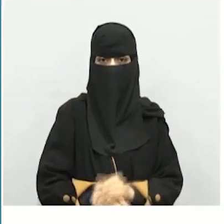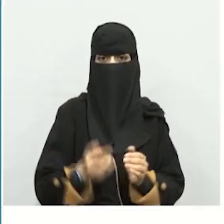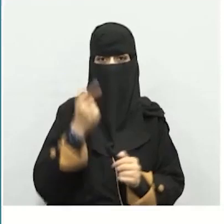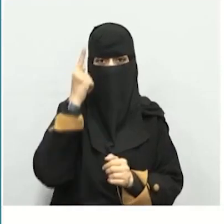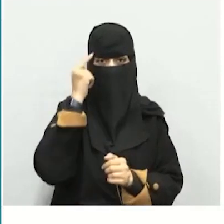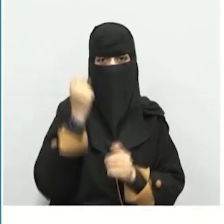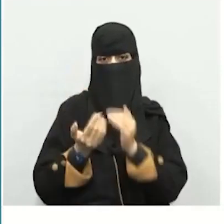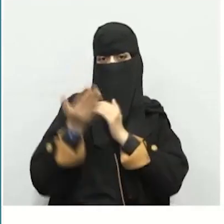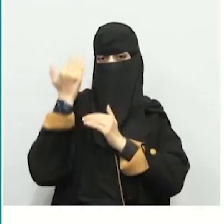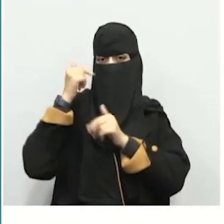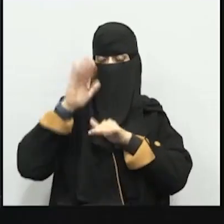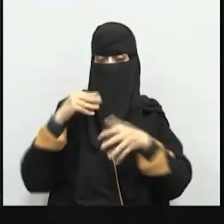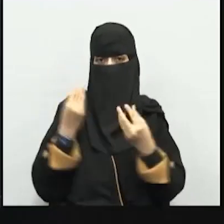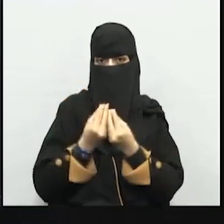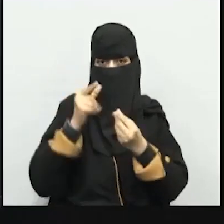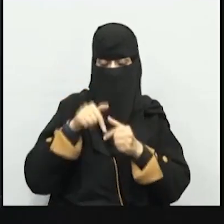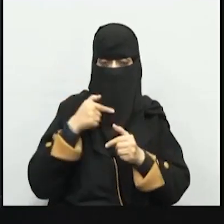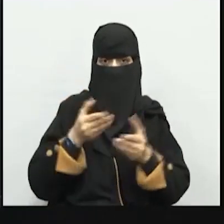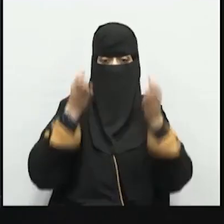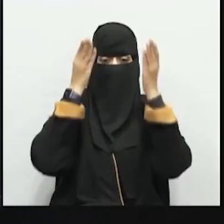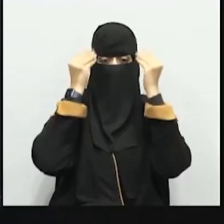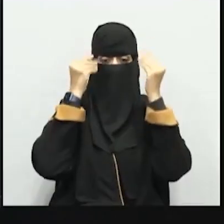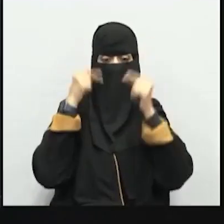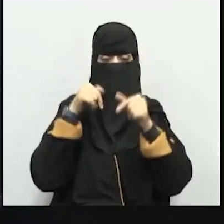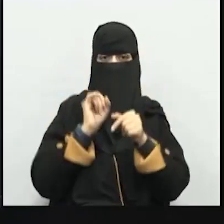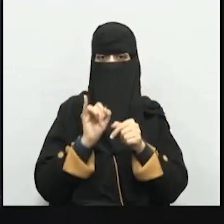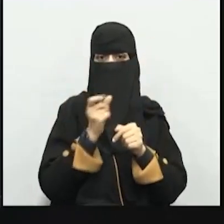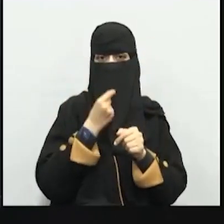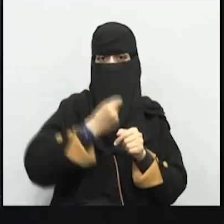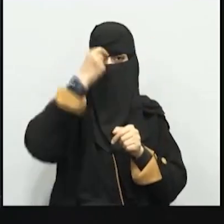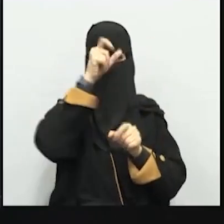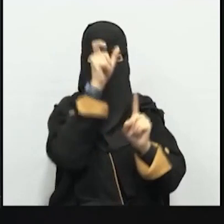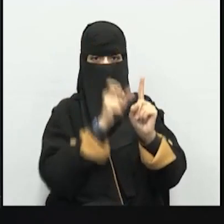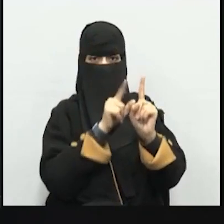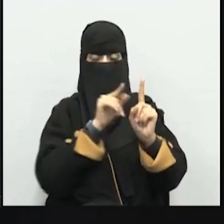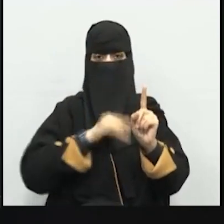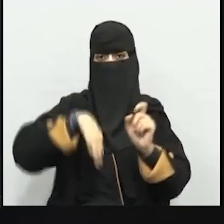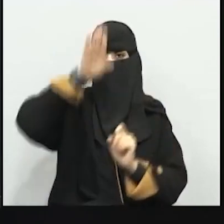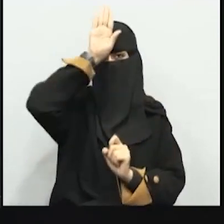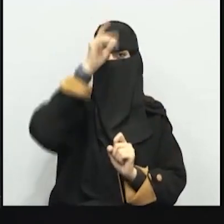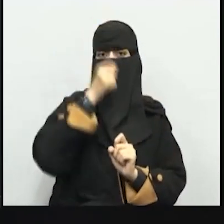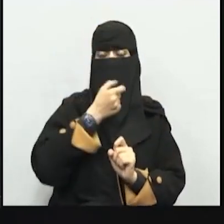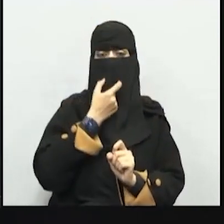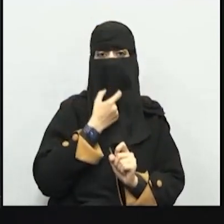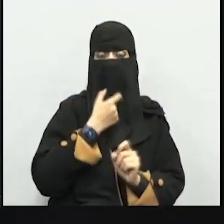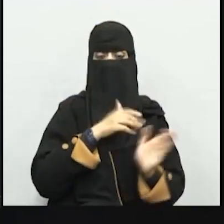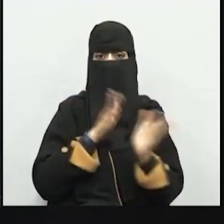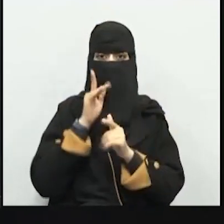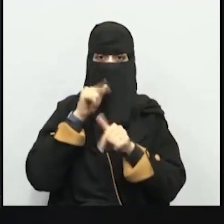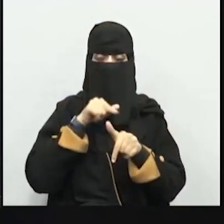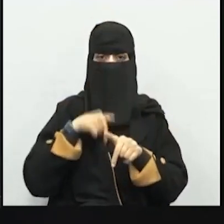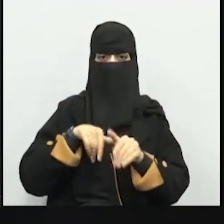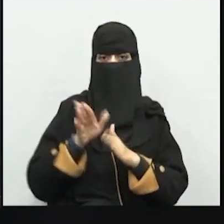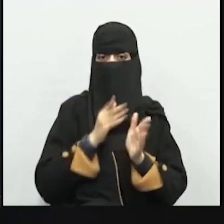نراجع درسنا السابق طلابي وطالباتي. الثقافة من الصفات التي تتميز بها شخصية خادم الحرمين الشريفين